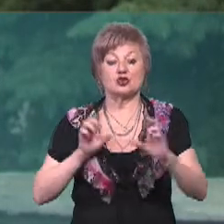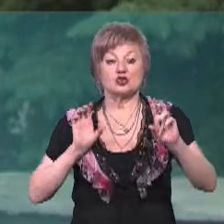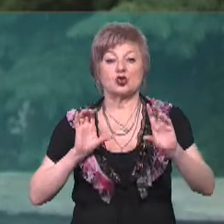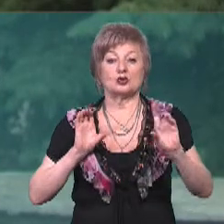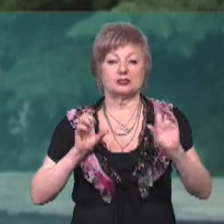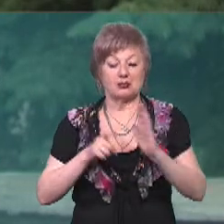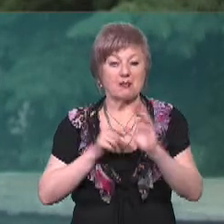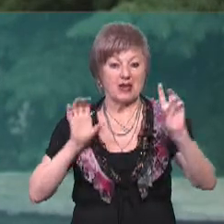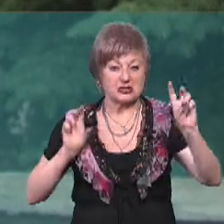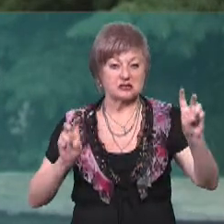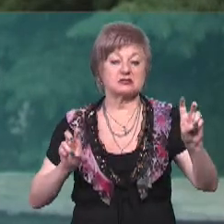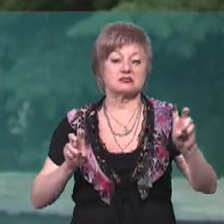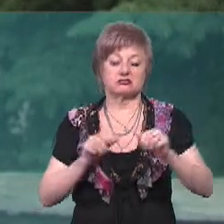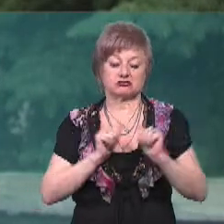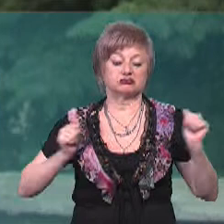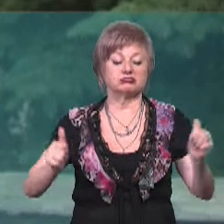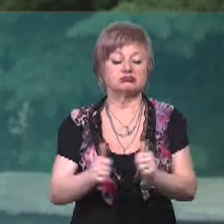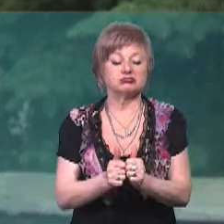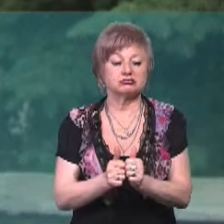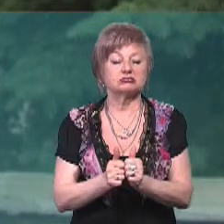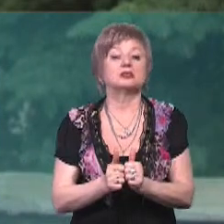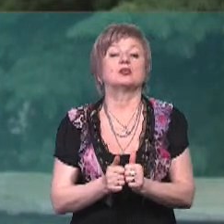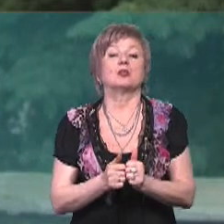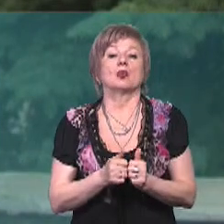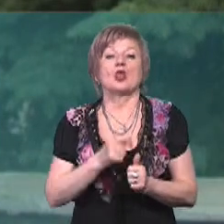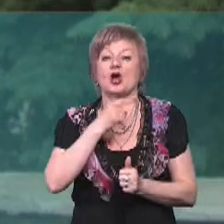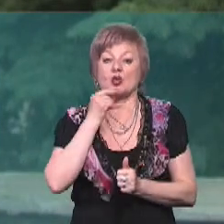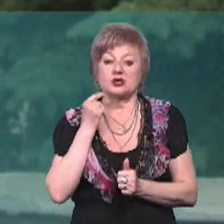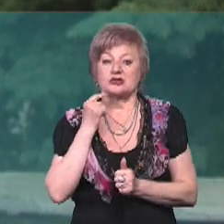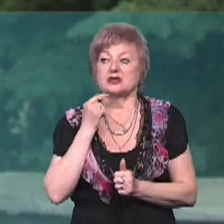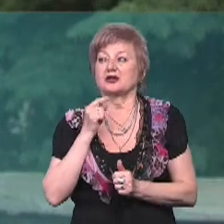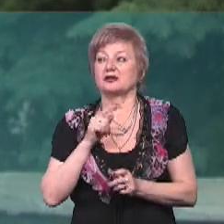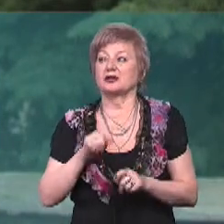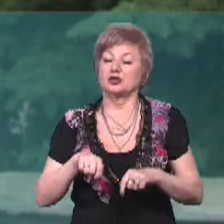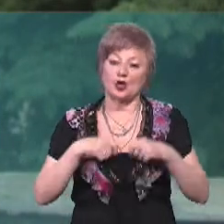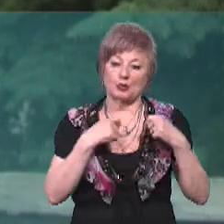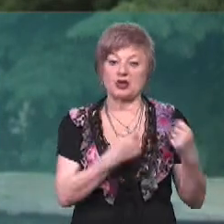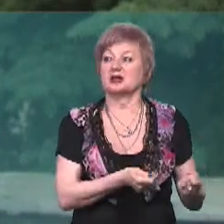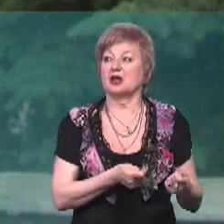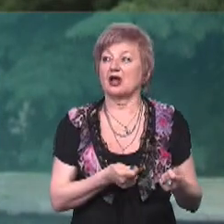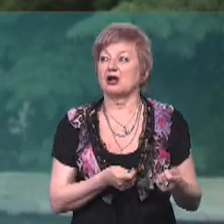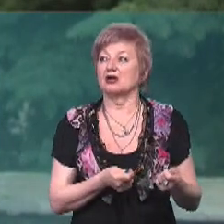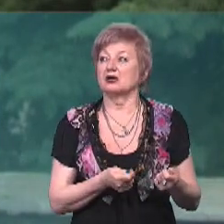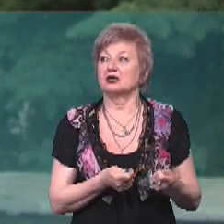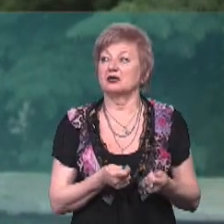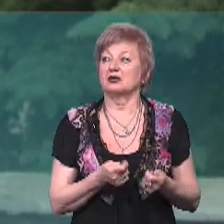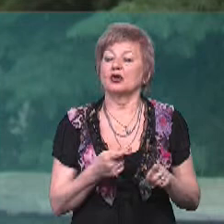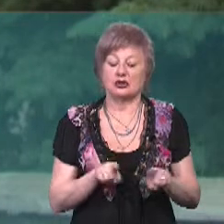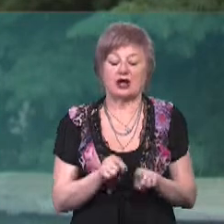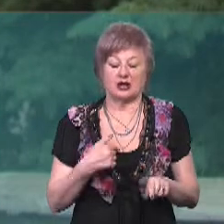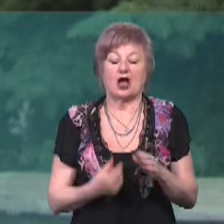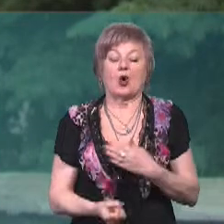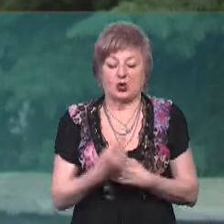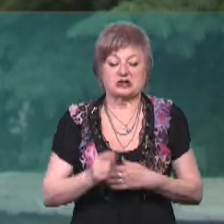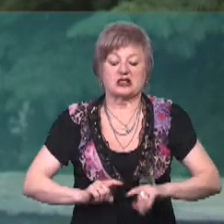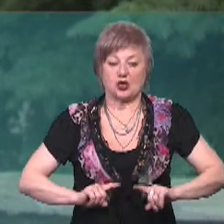оточили росіяни і передали військам сепаратистів. От і так ми опинилися в полоні.